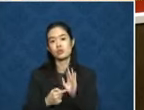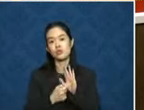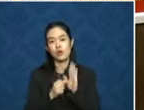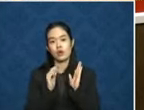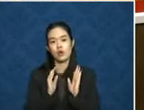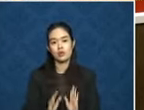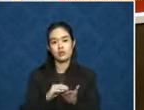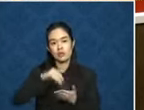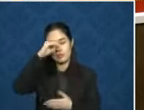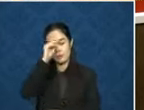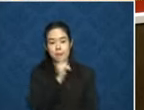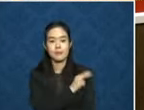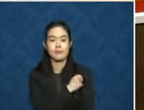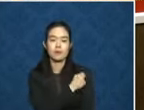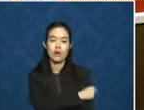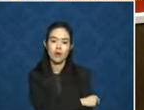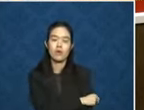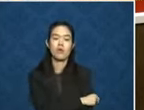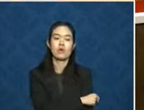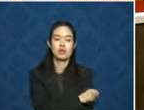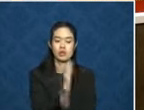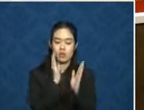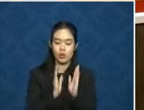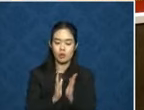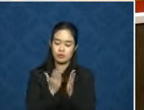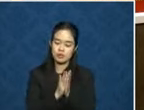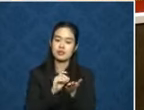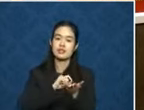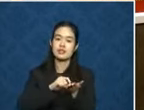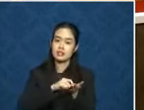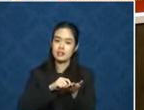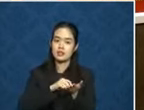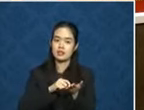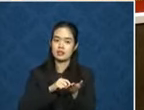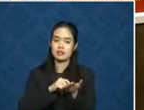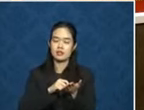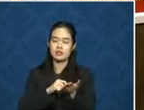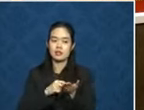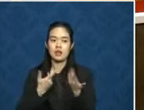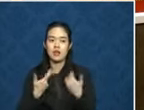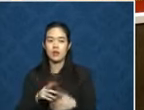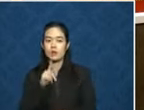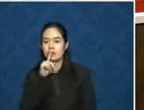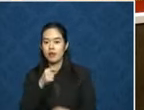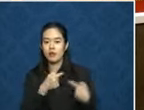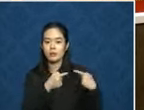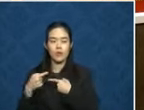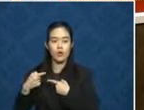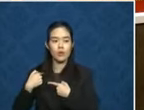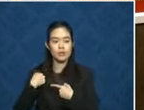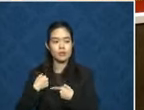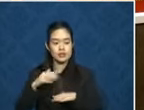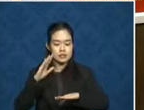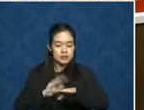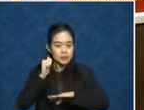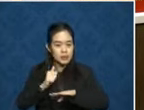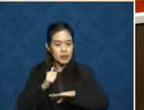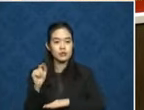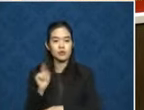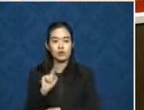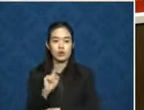แม้แต่นักเขียนนะครับดังนั้นคำถามต่อมาแล้วเราจะทำอย่างไรดีทักษะอะไรที่จะทำให้คนทำงาน